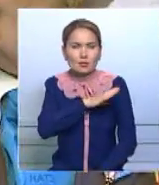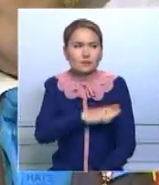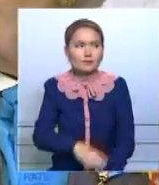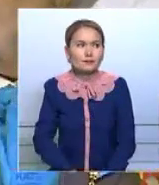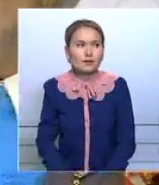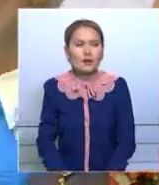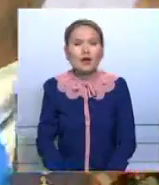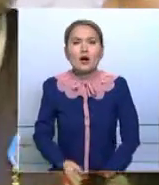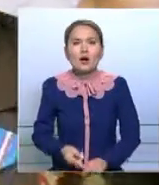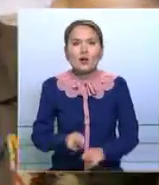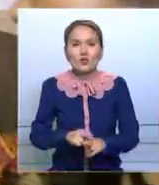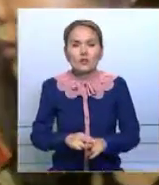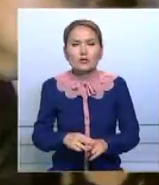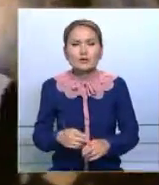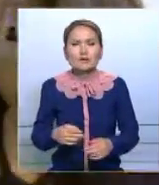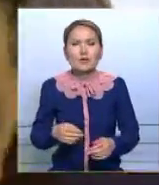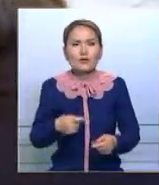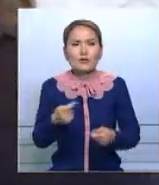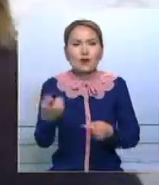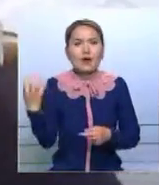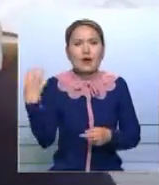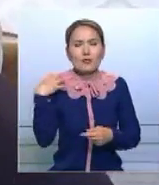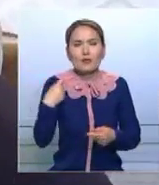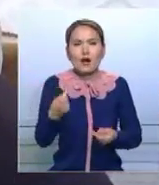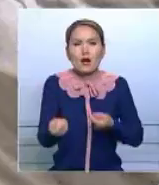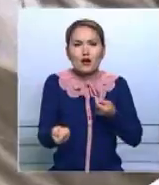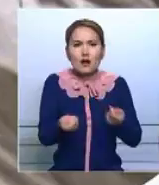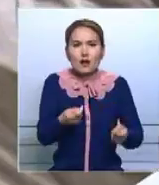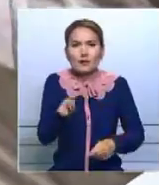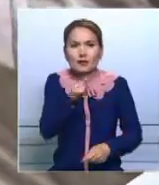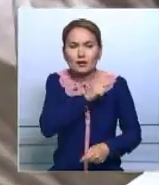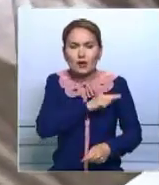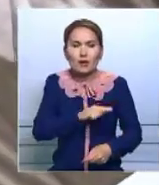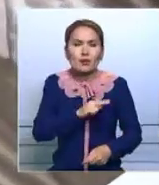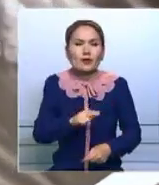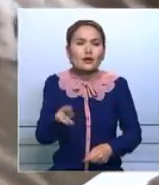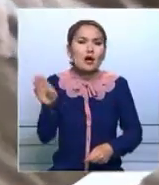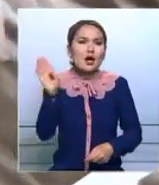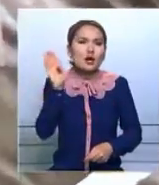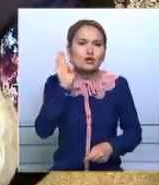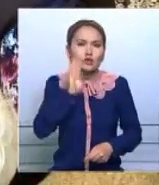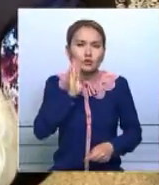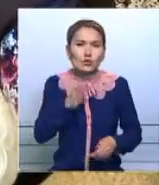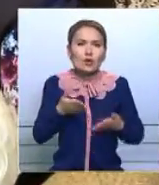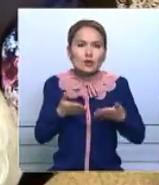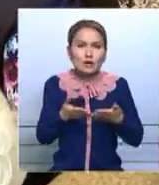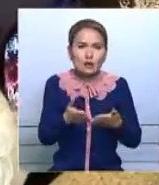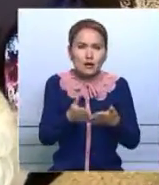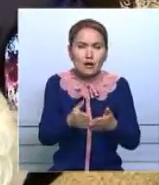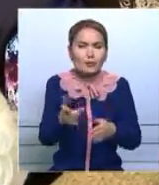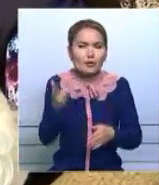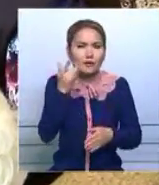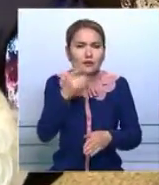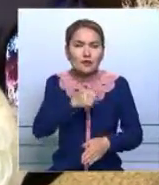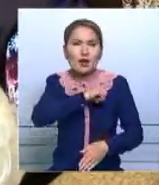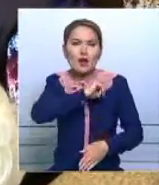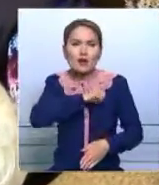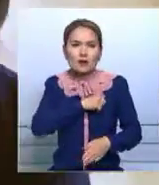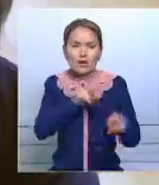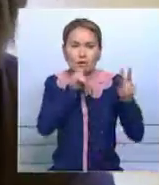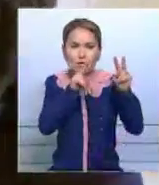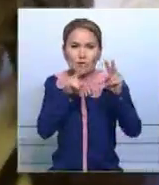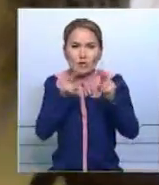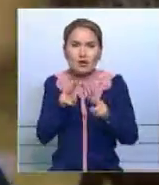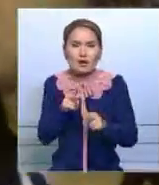Полторацкая флоттағы орталық бекеттің командирі атанды. Ол суға жүзіп жүрген жаудың барлық кемелерін анықтап, олардың көзін